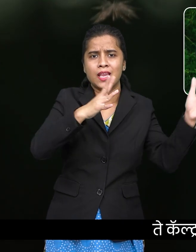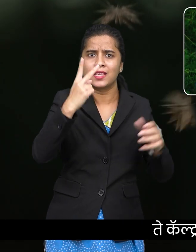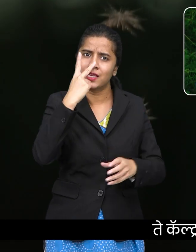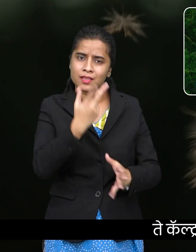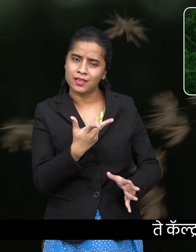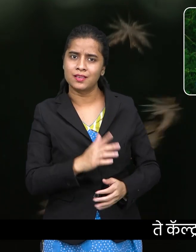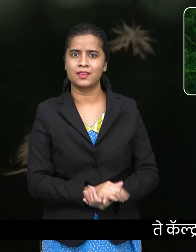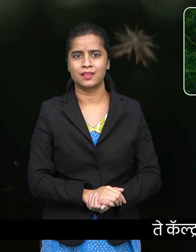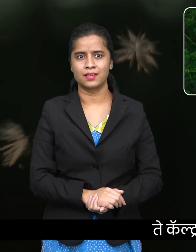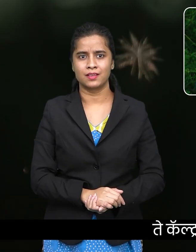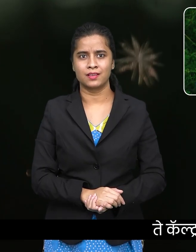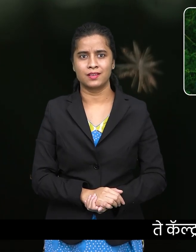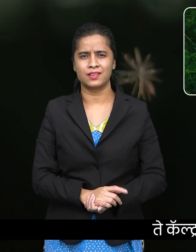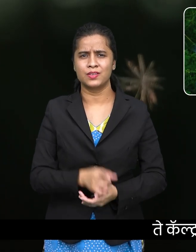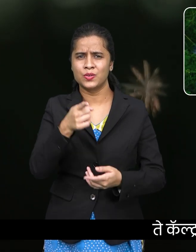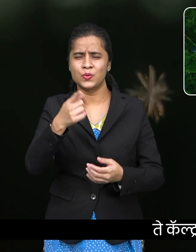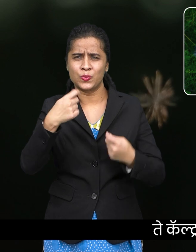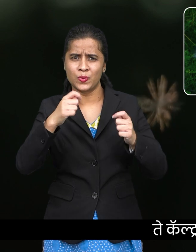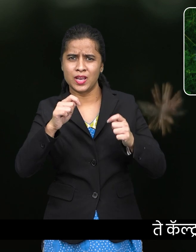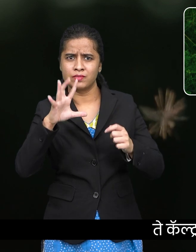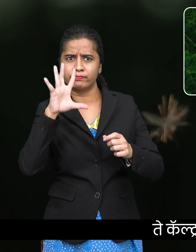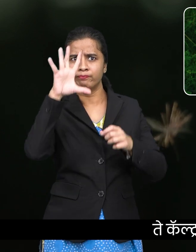ते कॅलोट्रॉपिसचे बियाणे आहेत.